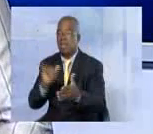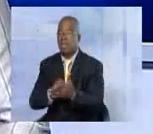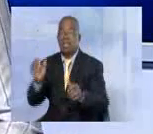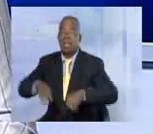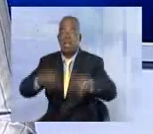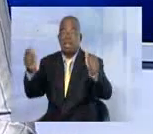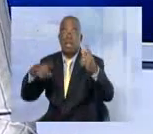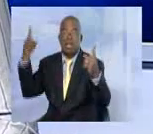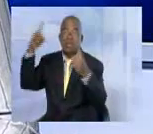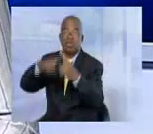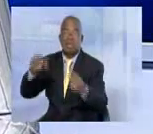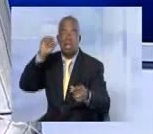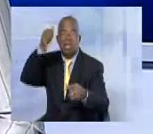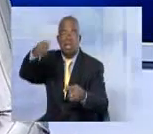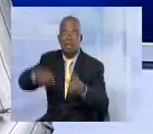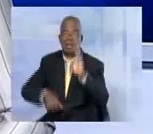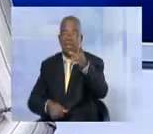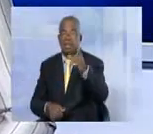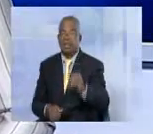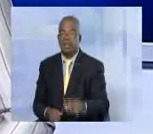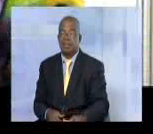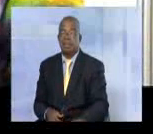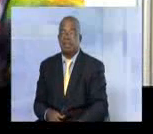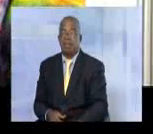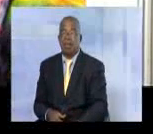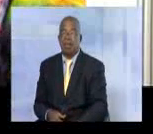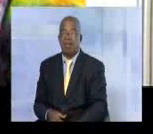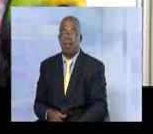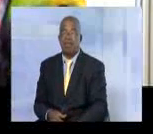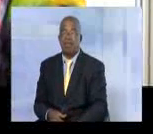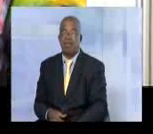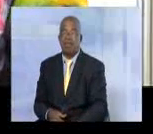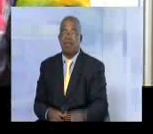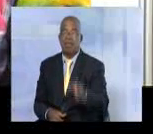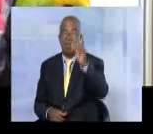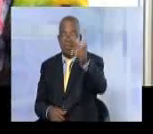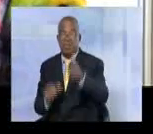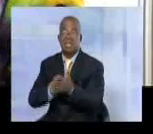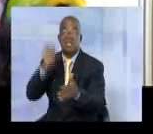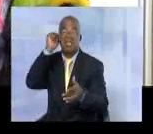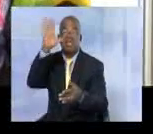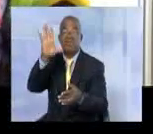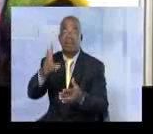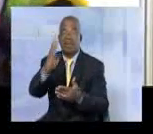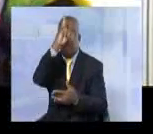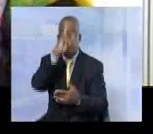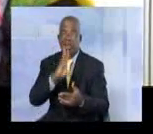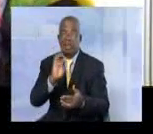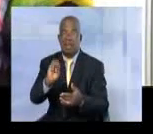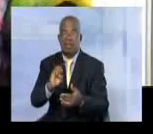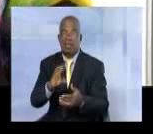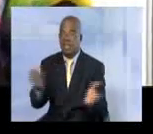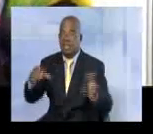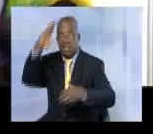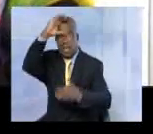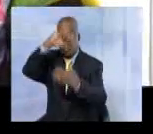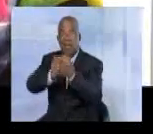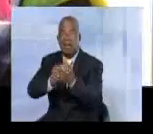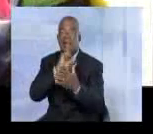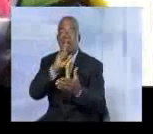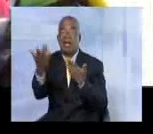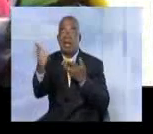demain. Ami Sissoko pour le reportage. Sila Sita est veuve. Depuis 15 ans, elle n'arrive pas à entrer en possession